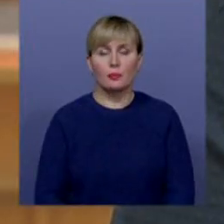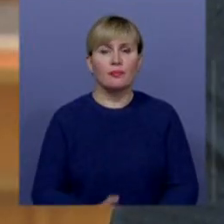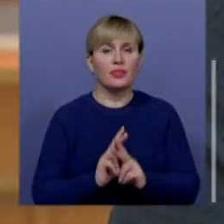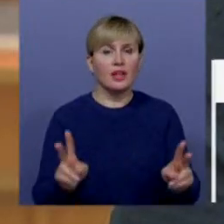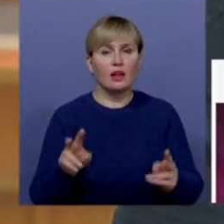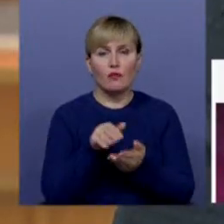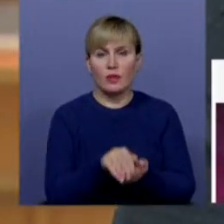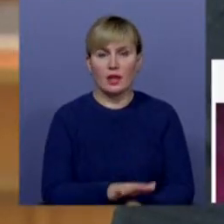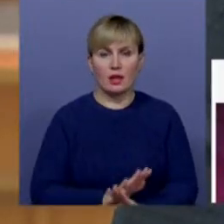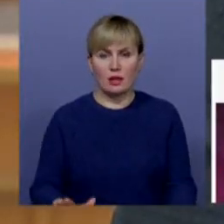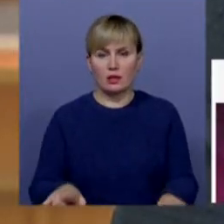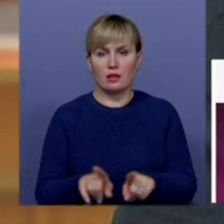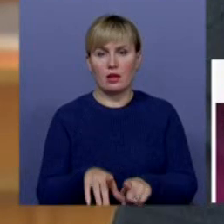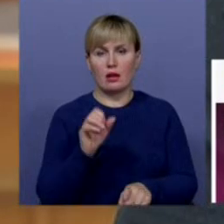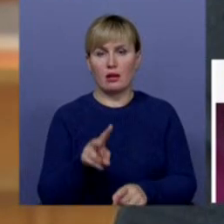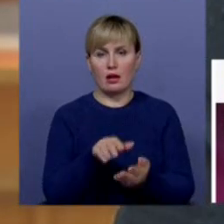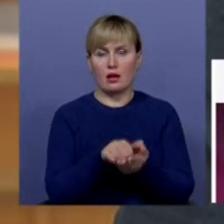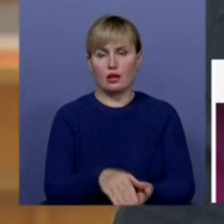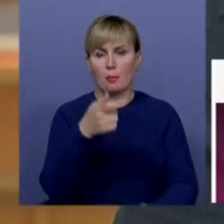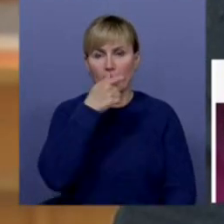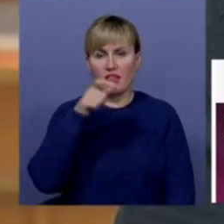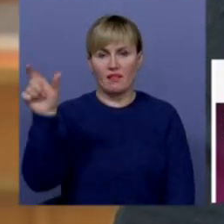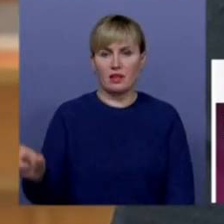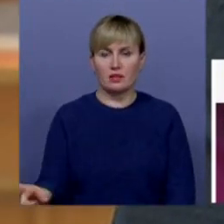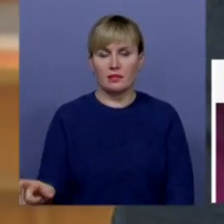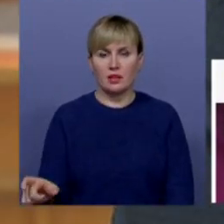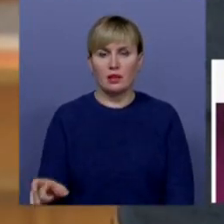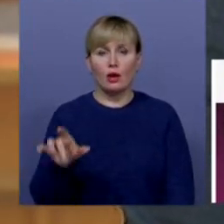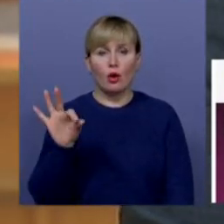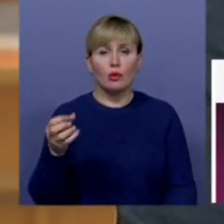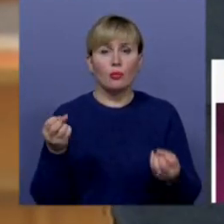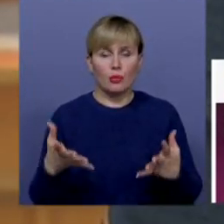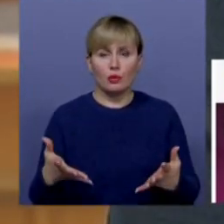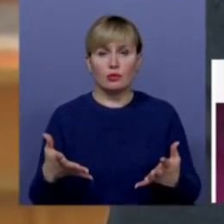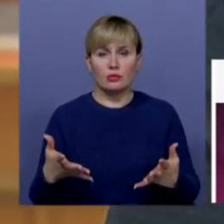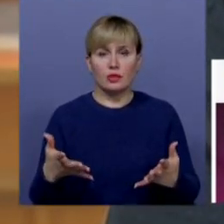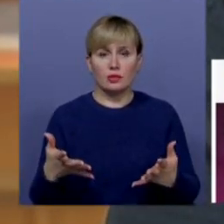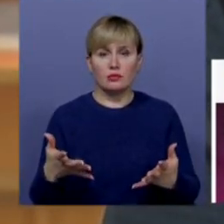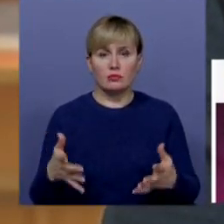не хоронили так, как хоронили Панфилова. Вы просто поймите, война,